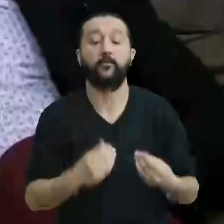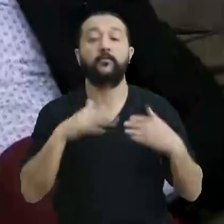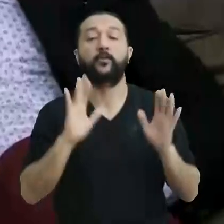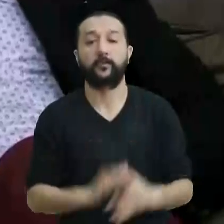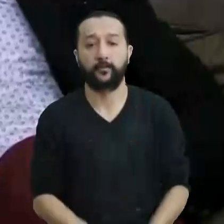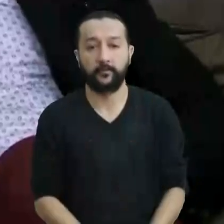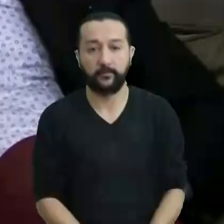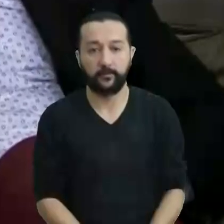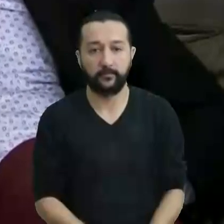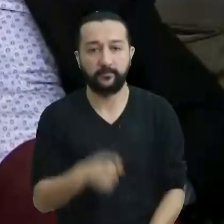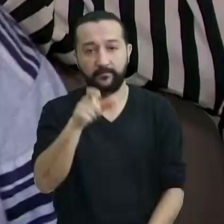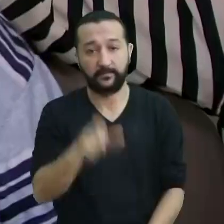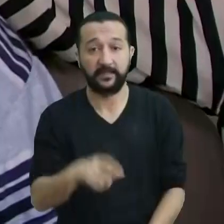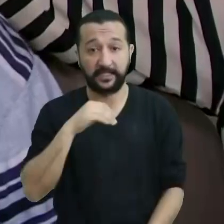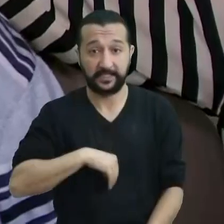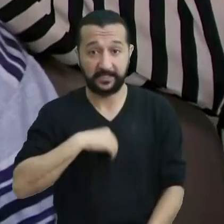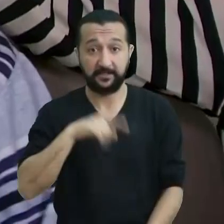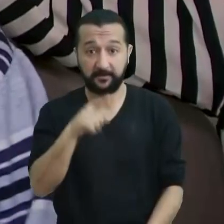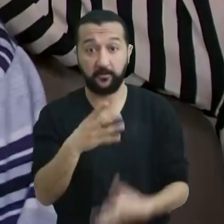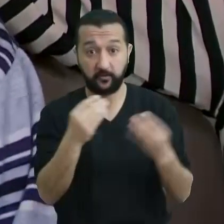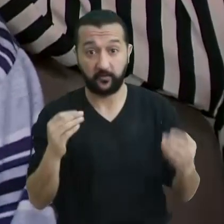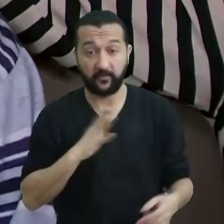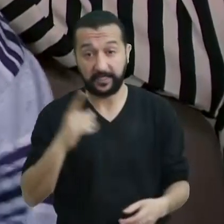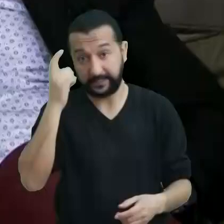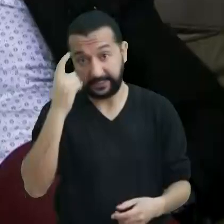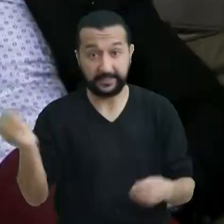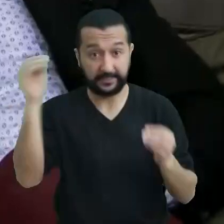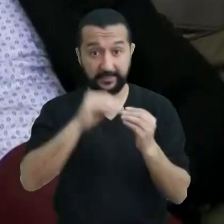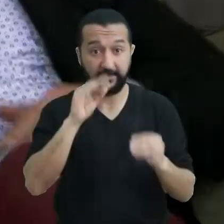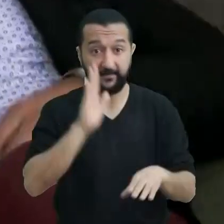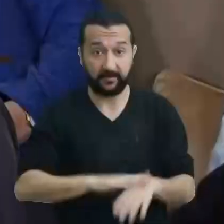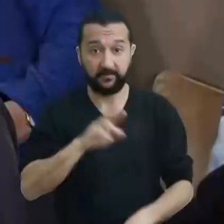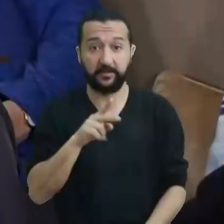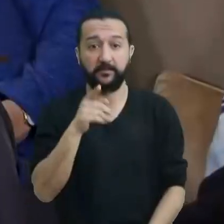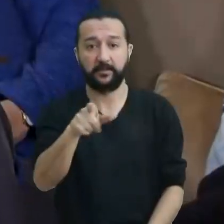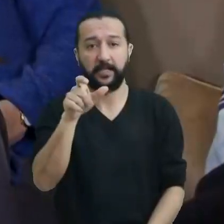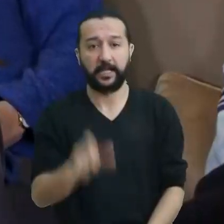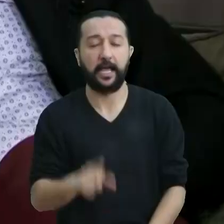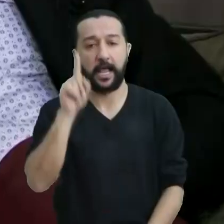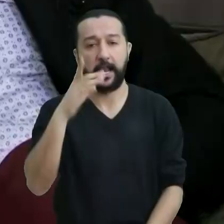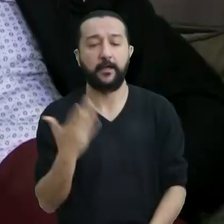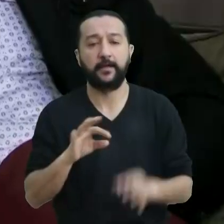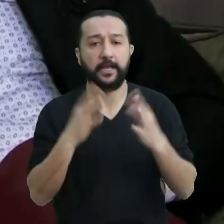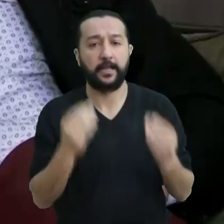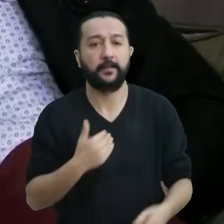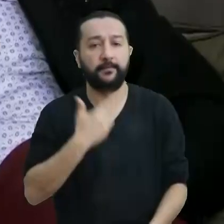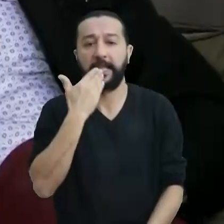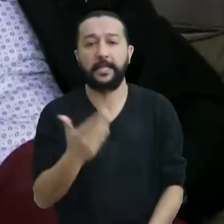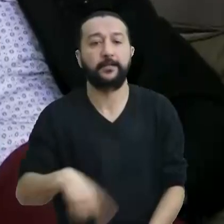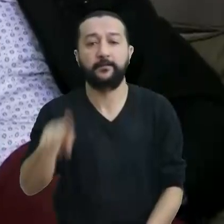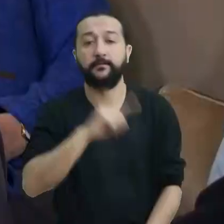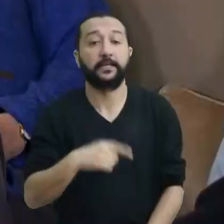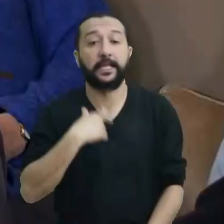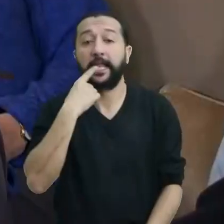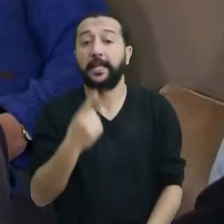olmuyor. Sanki sende çok nakledilecek saç varmış gibi. Allah Allah. Ne dedim ben size?